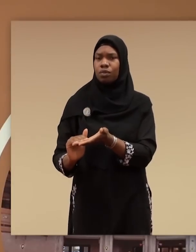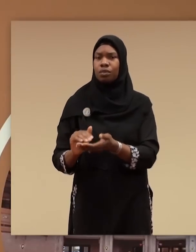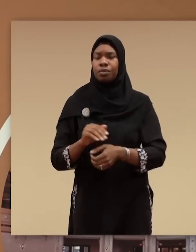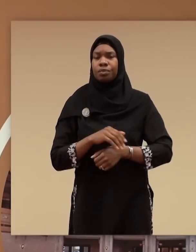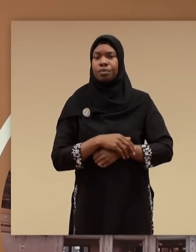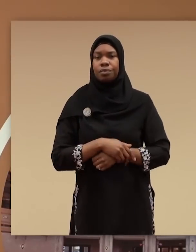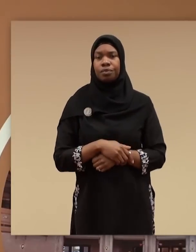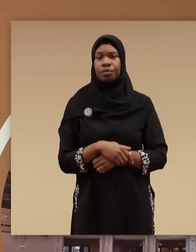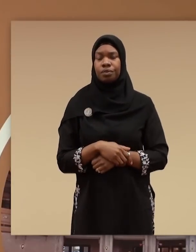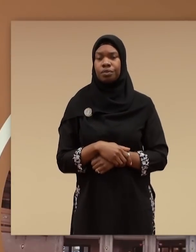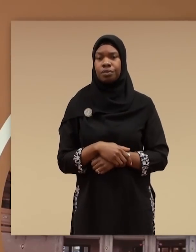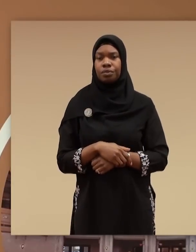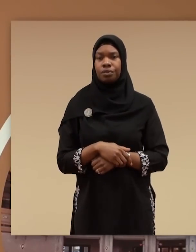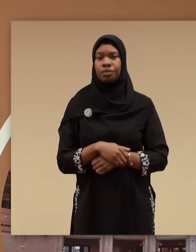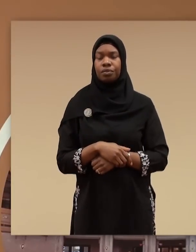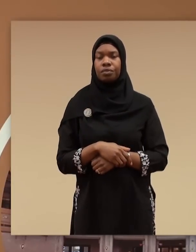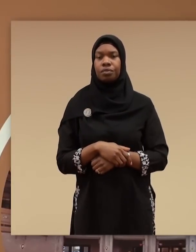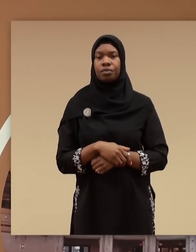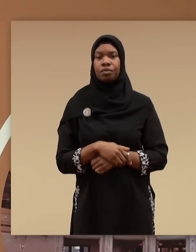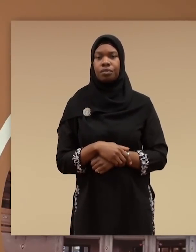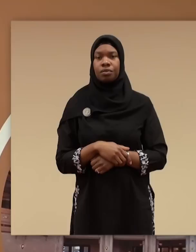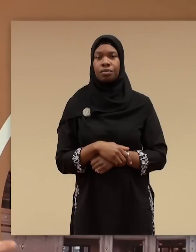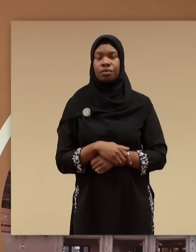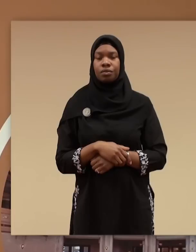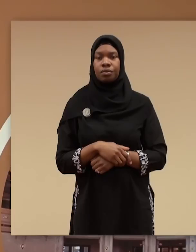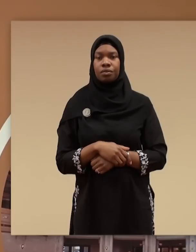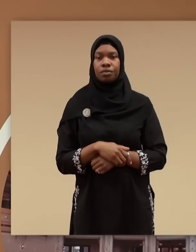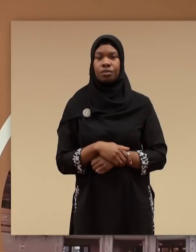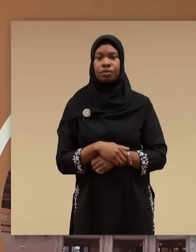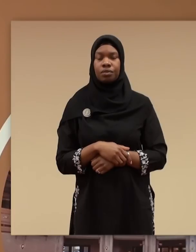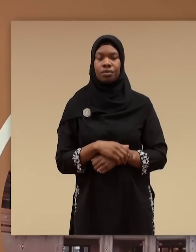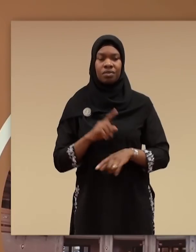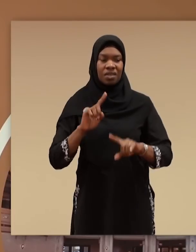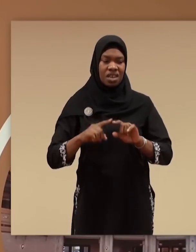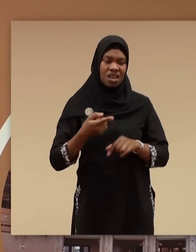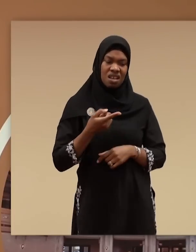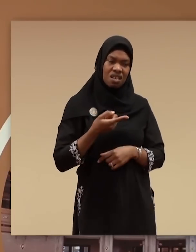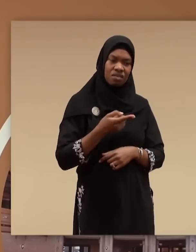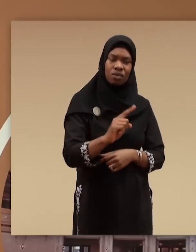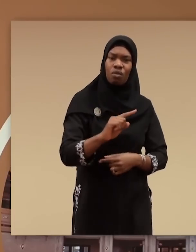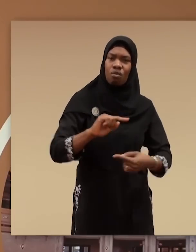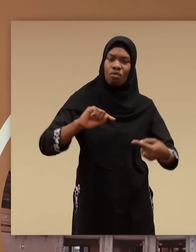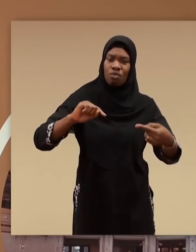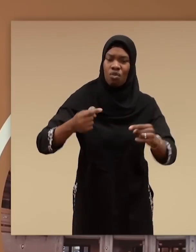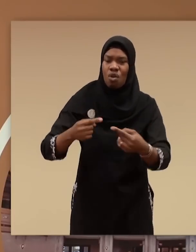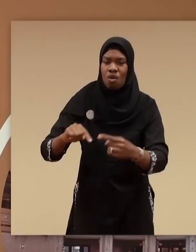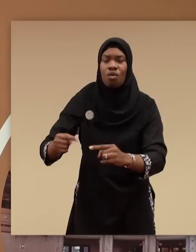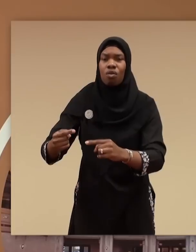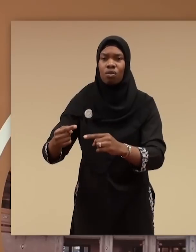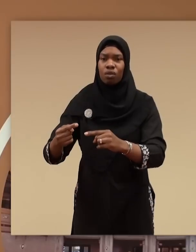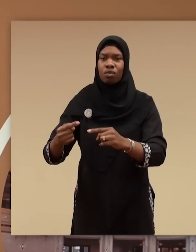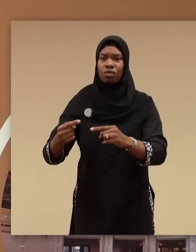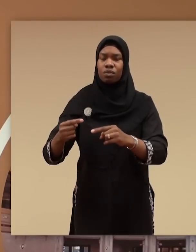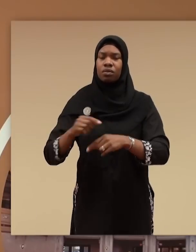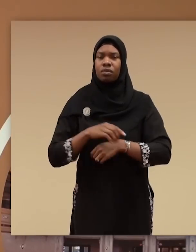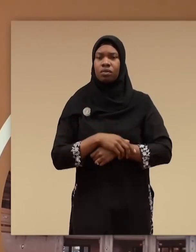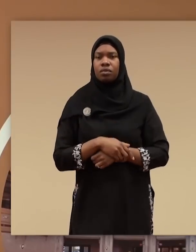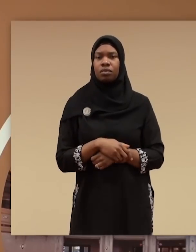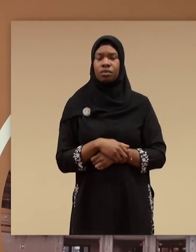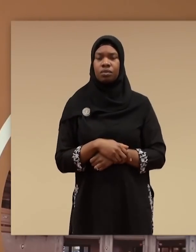كَرَّمْنَا بَنِي آدَمَ. You cannot humiliate or insult or hurt any human